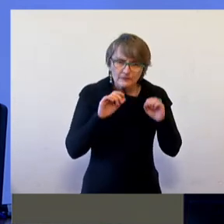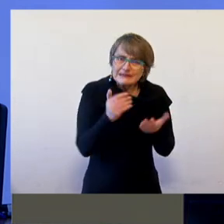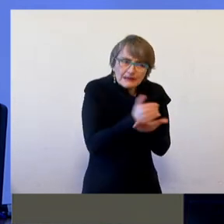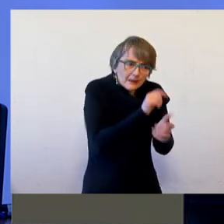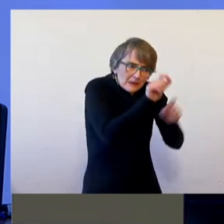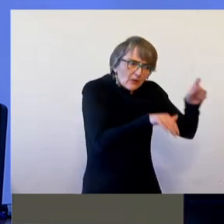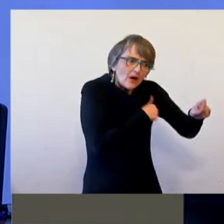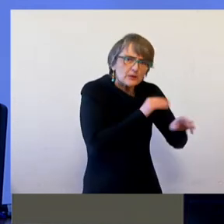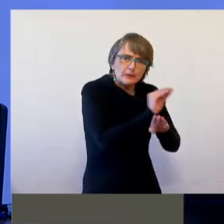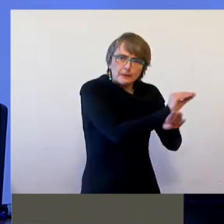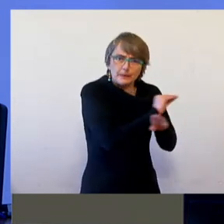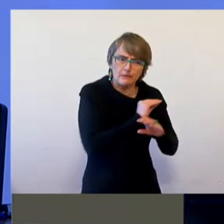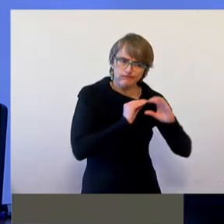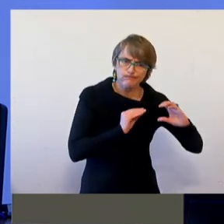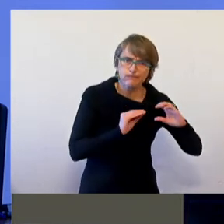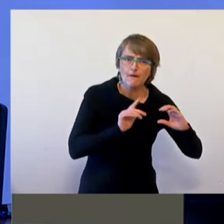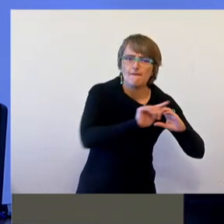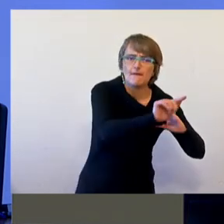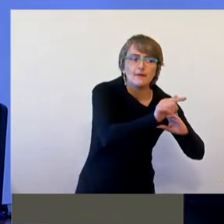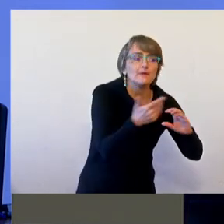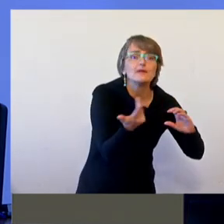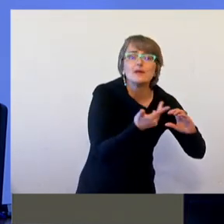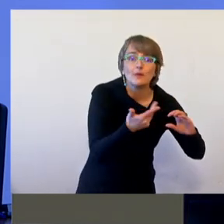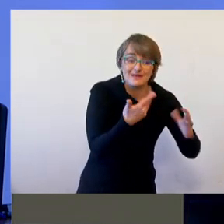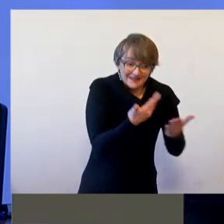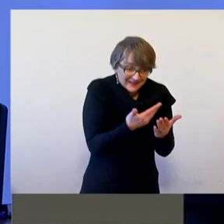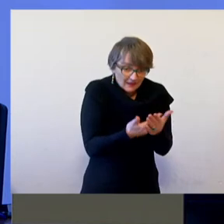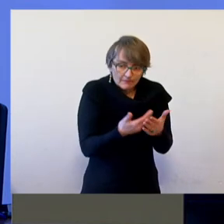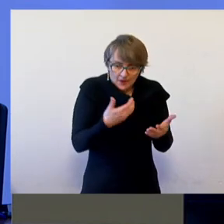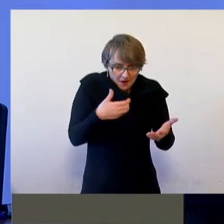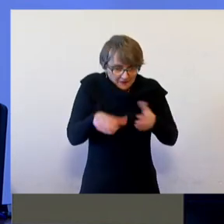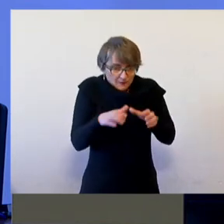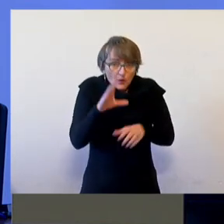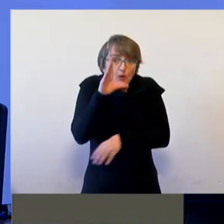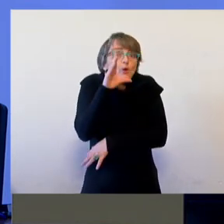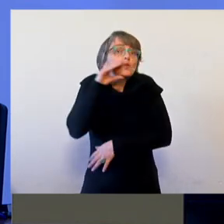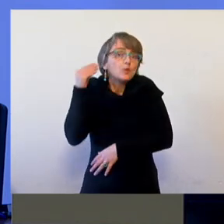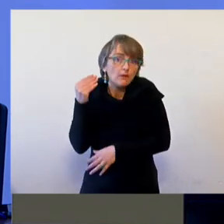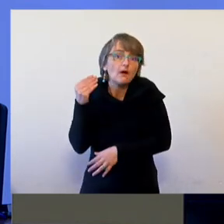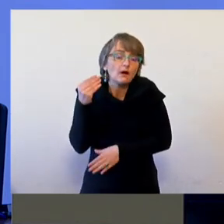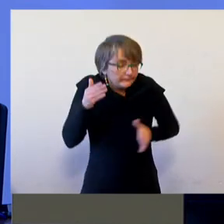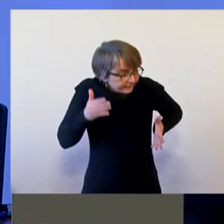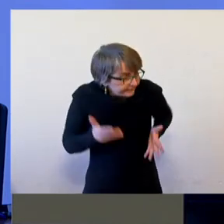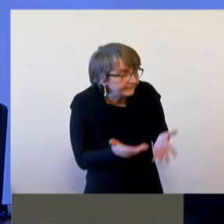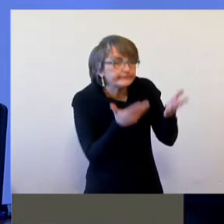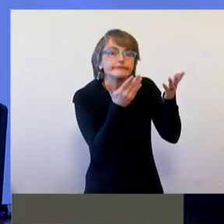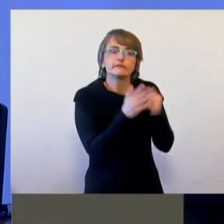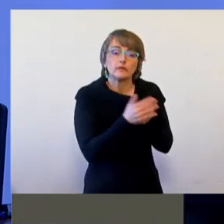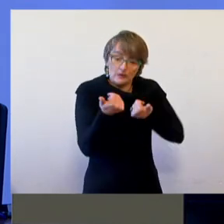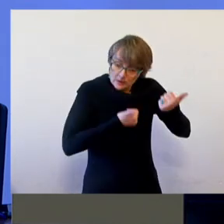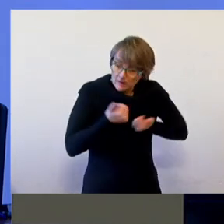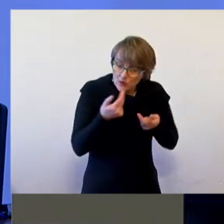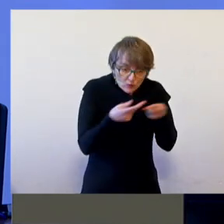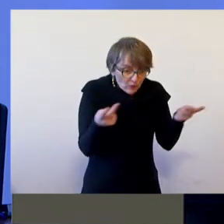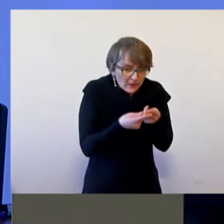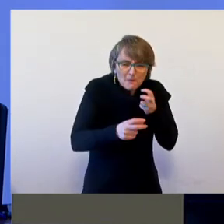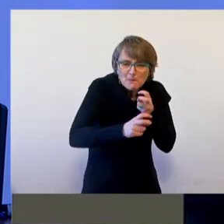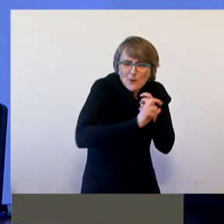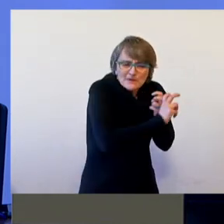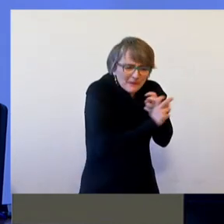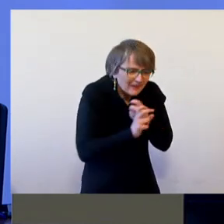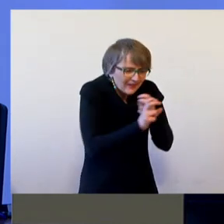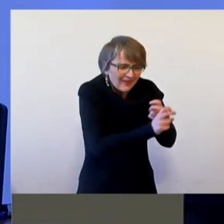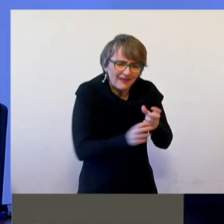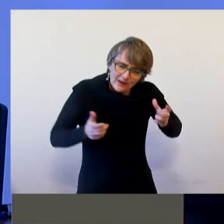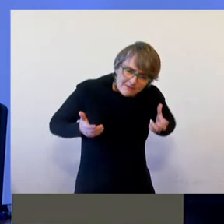qu'il y a dedans, c'est effectivement l'investissement dans l'humain, l'investissement dans le service public de proximité que nous